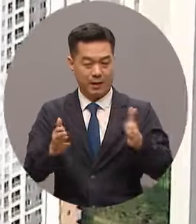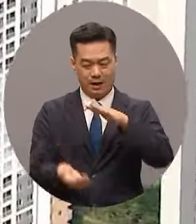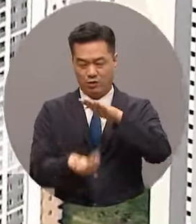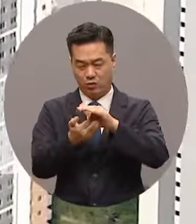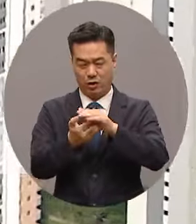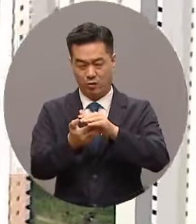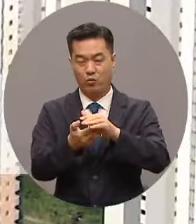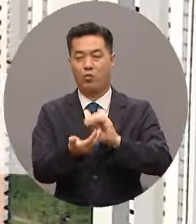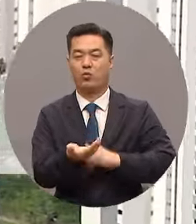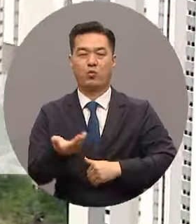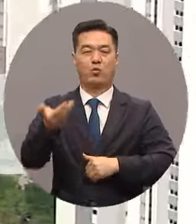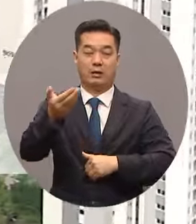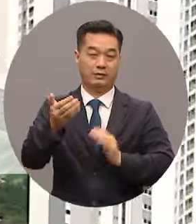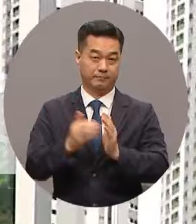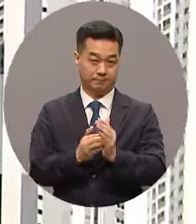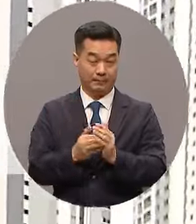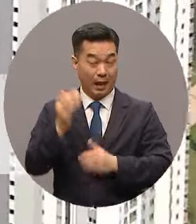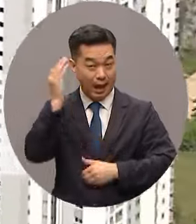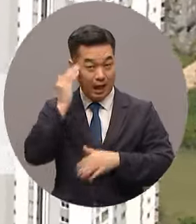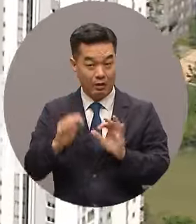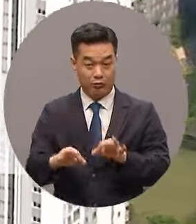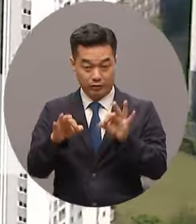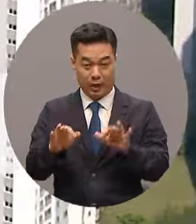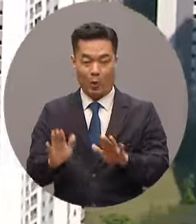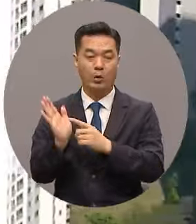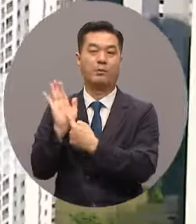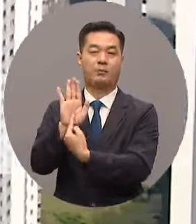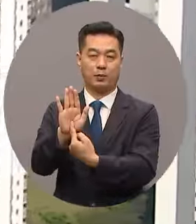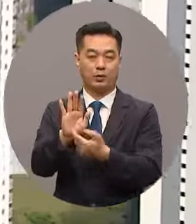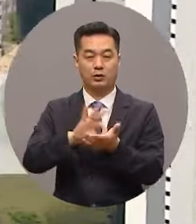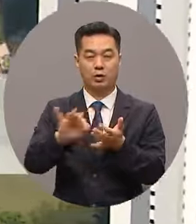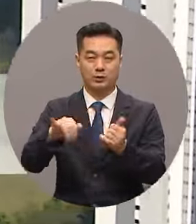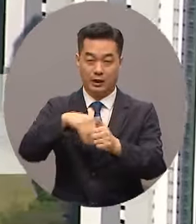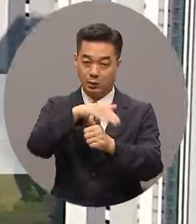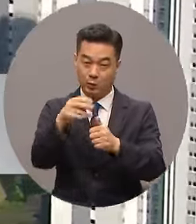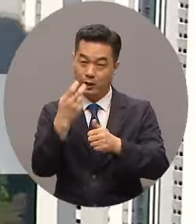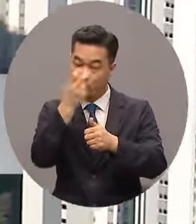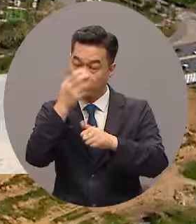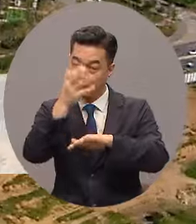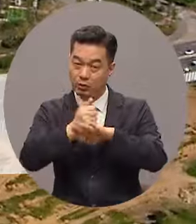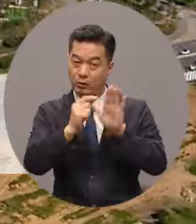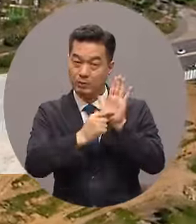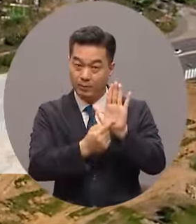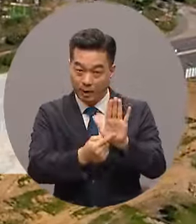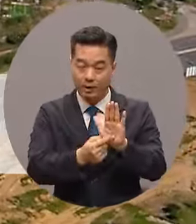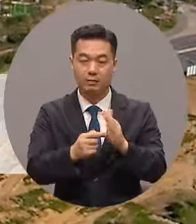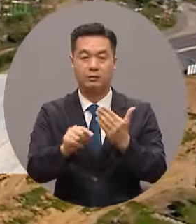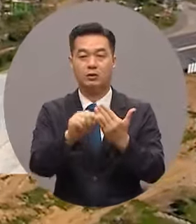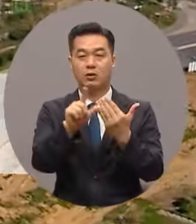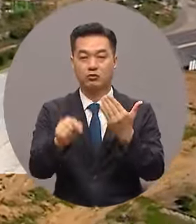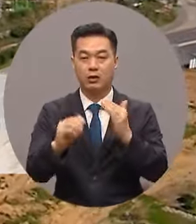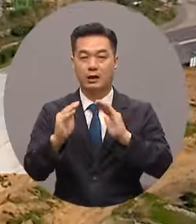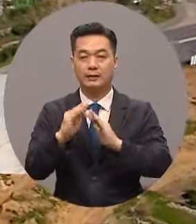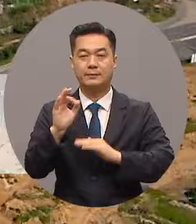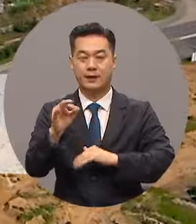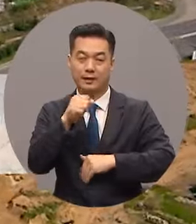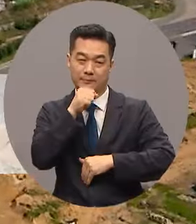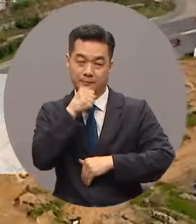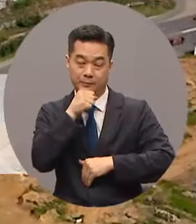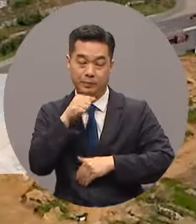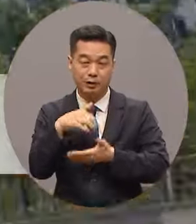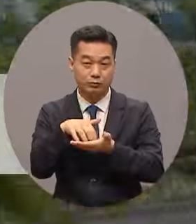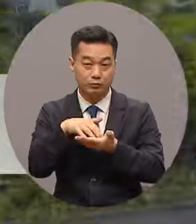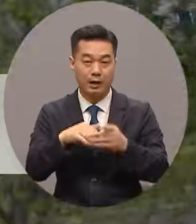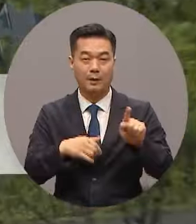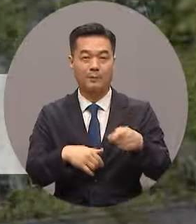최고치를 기록했습니다. 한국은행이 오늘 발표한 소비자 동향 조사 결과에 따르면 9월 주택 가격 전망 지수는